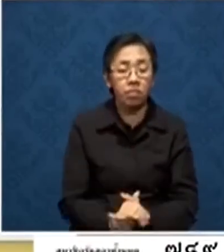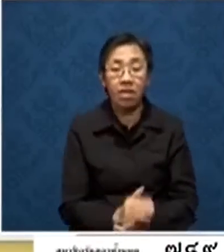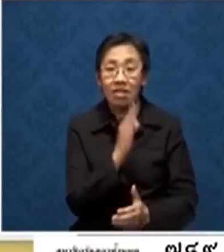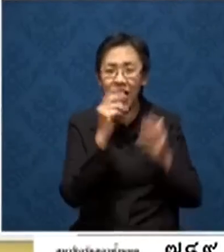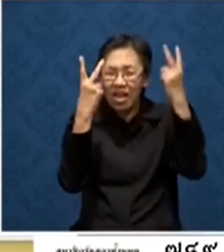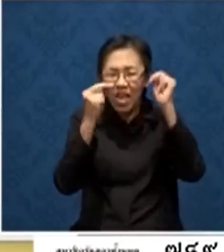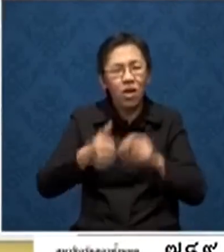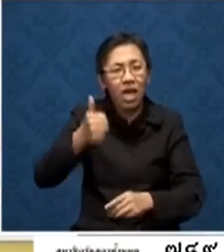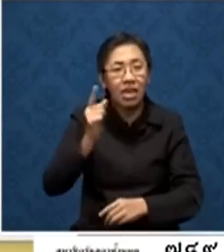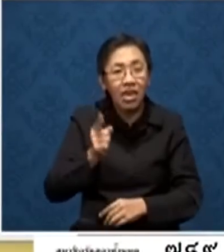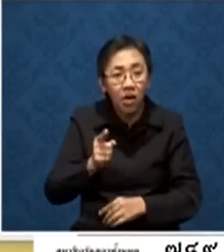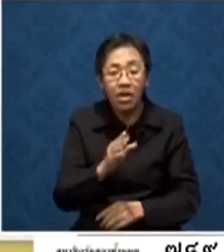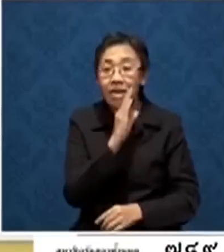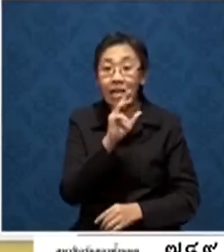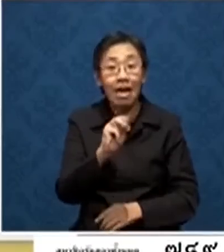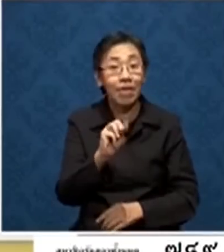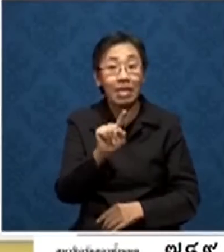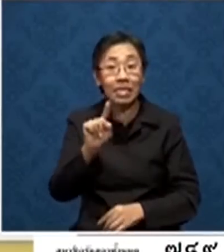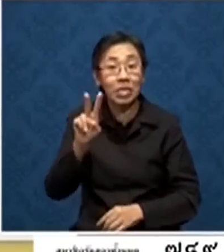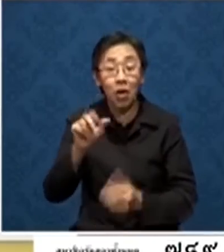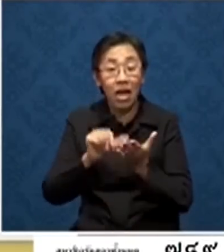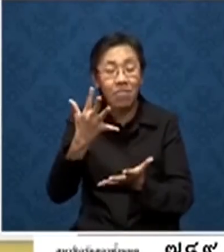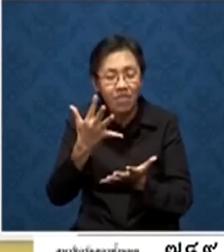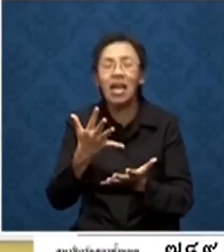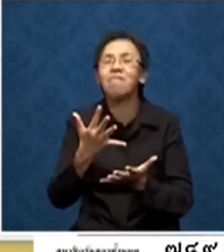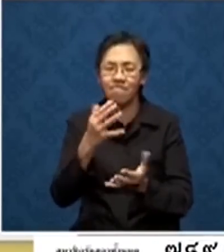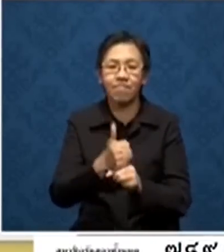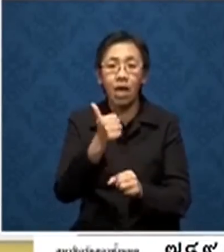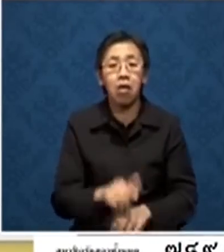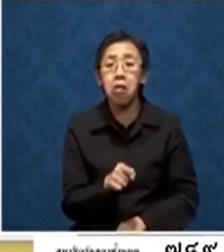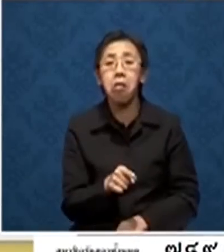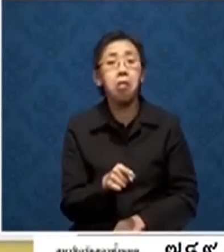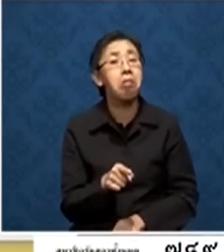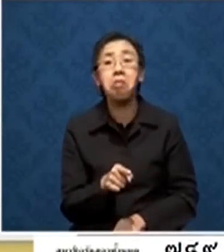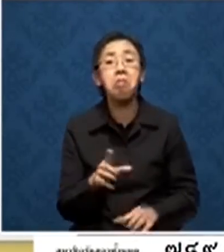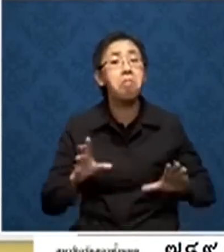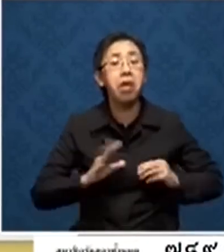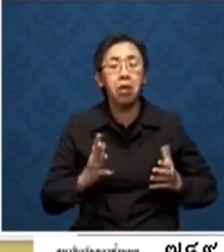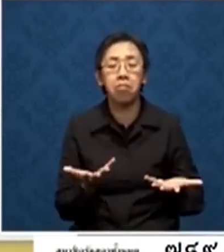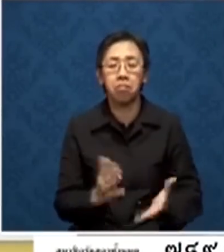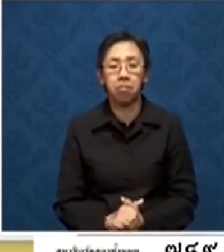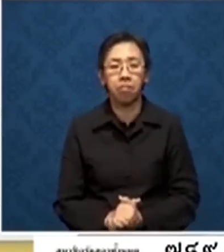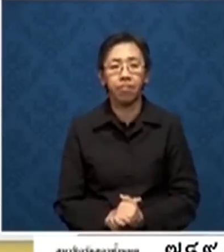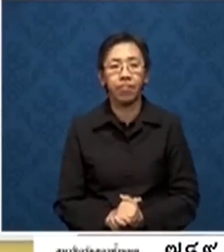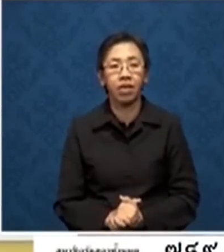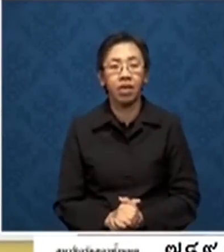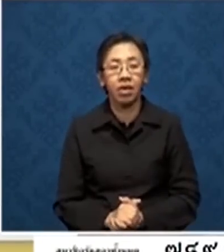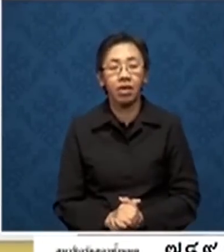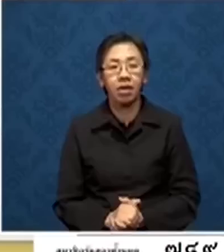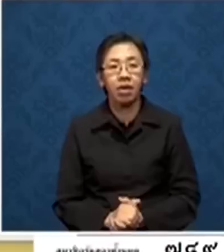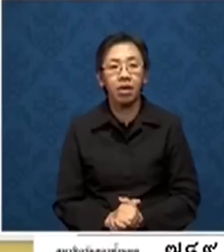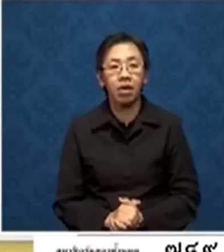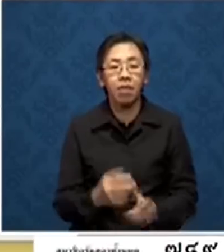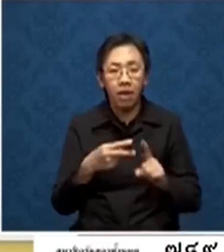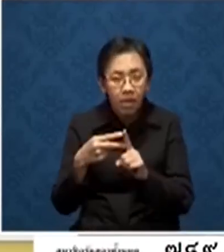นายกแน่ถ้าไม่มี 112ท่านยังไม่ยอมเลยครับผมคุณถึงอยากจะถามว่าพรรคอนาคตใหม่แล้ว